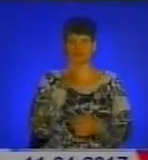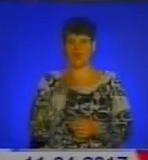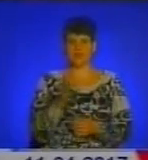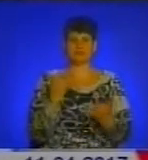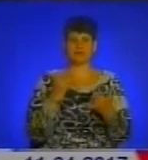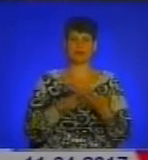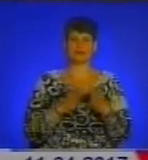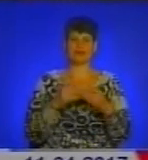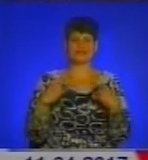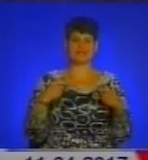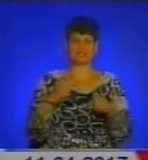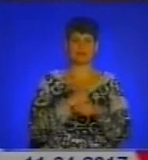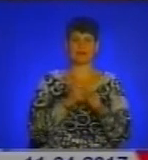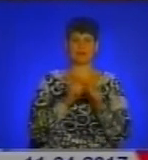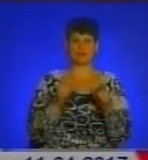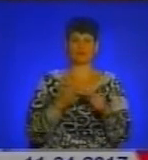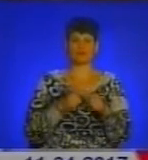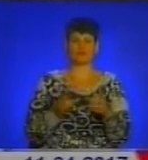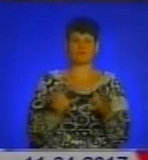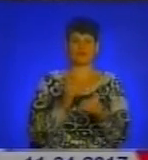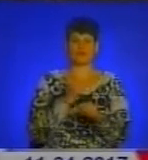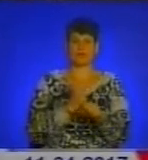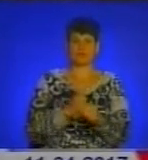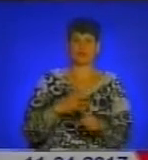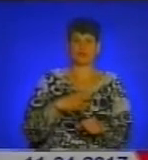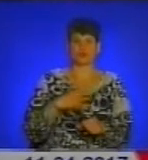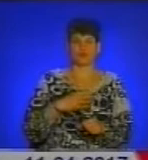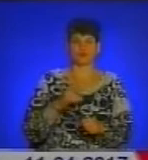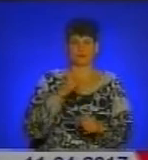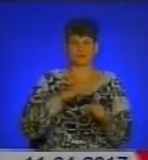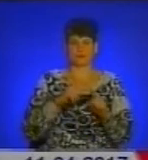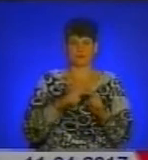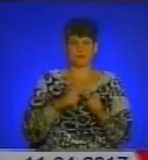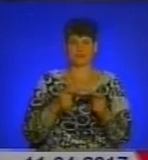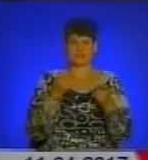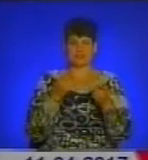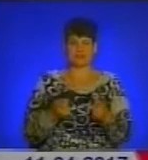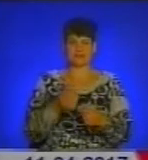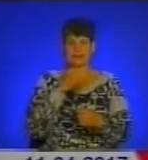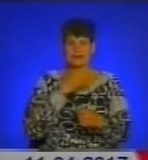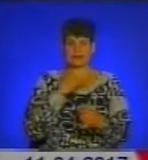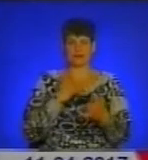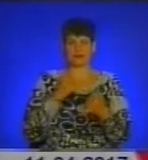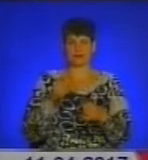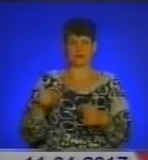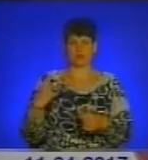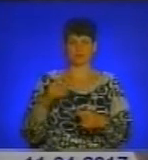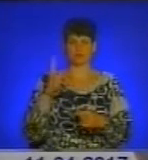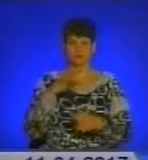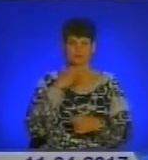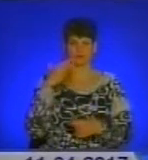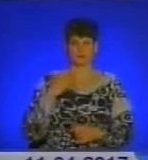Наразі домовляються з іншими аптеками про таку співпрацю і очікують, що вже незабаром здешевлених ліків для жителів області буде